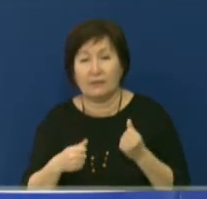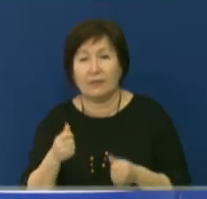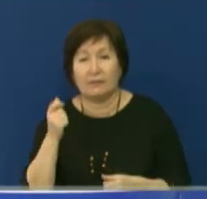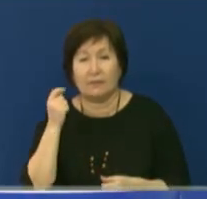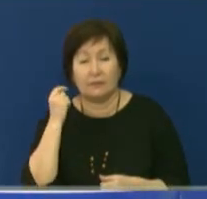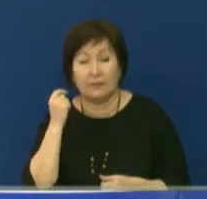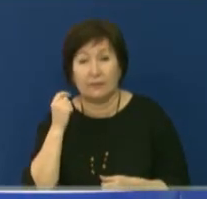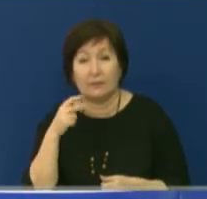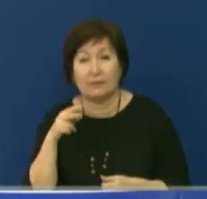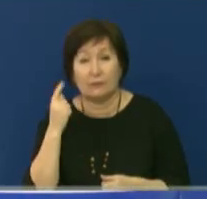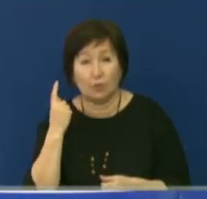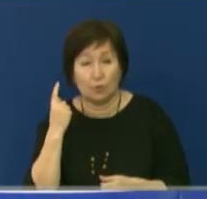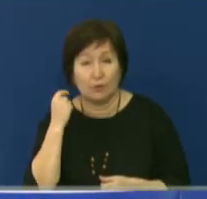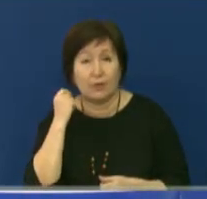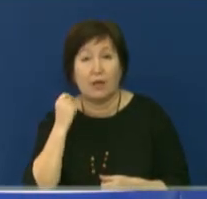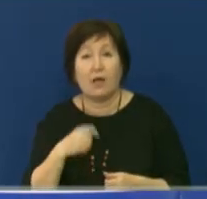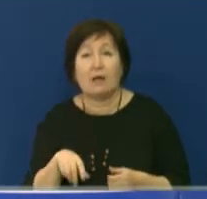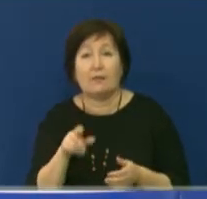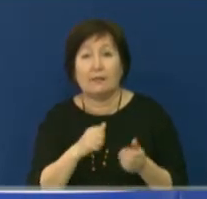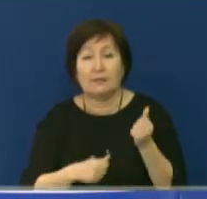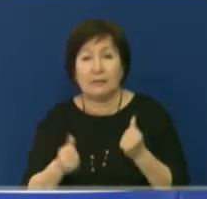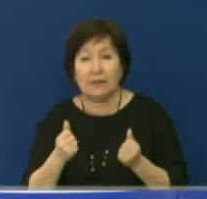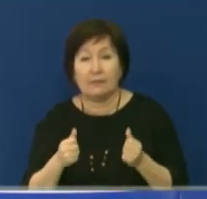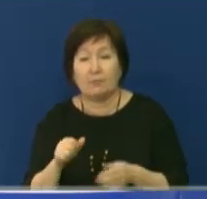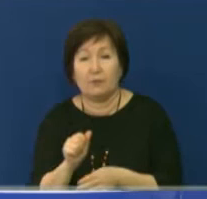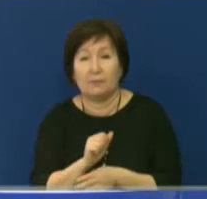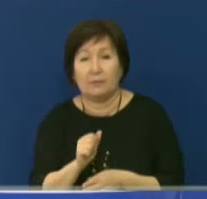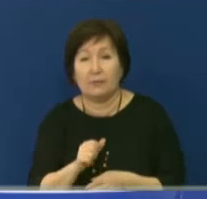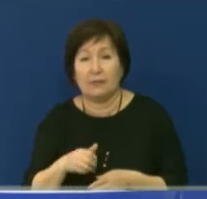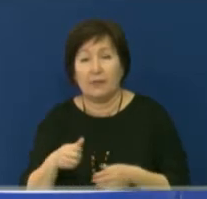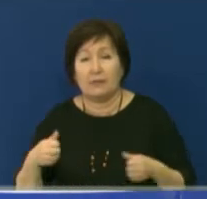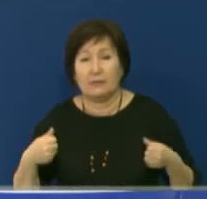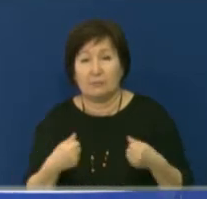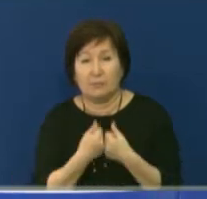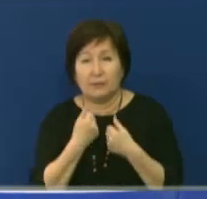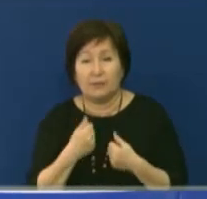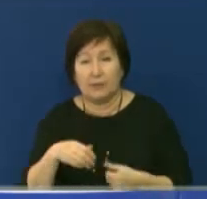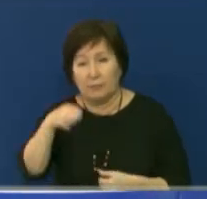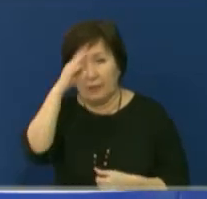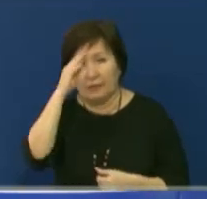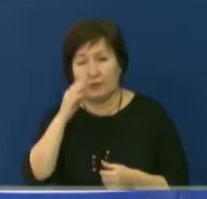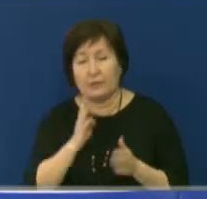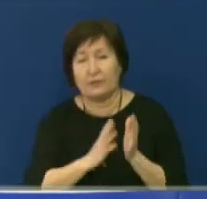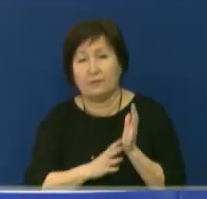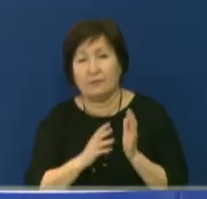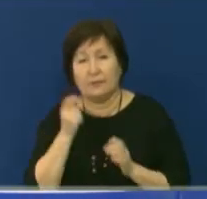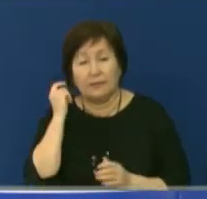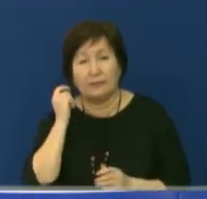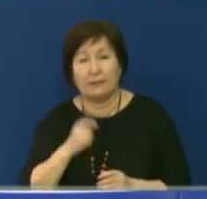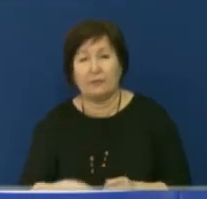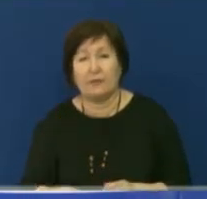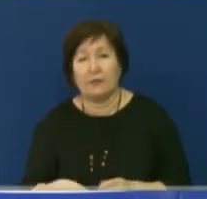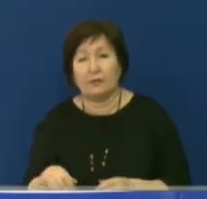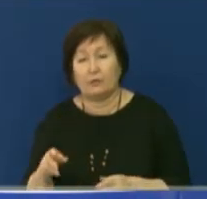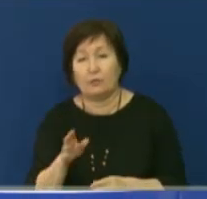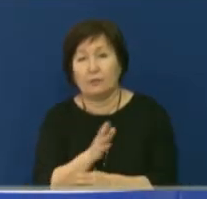наезд на перебегавшего дорогу несовершеннолетнего мальчика 2012 года рождения, который в результате полученных травм